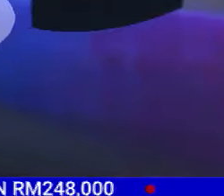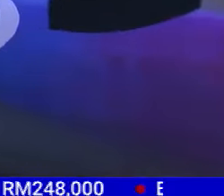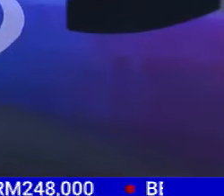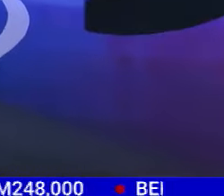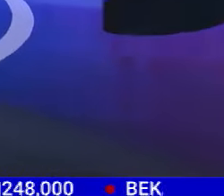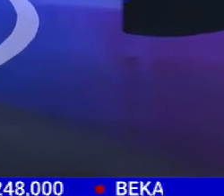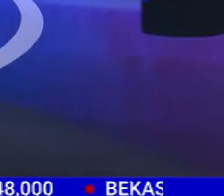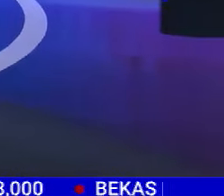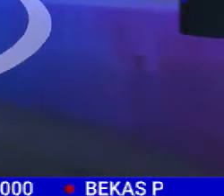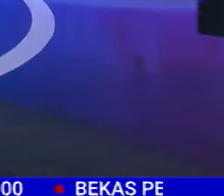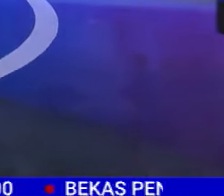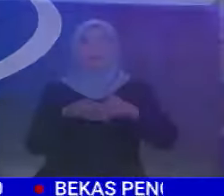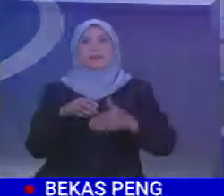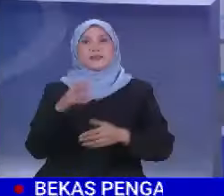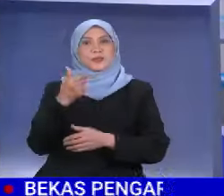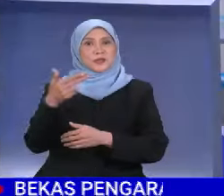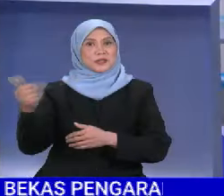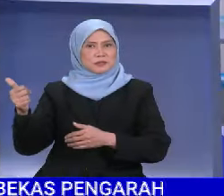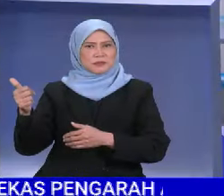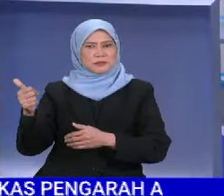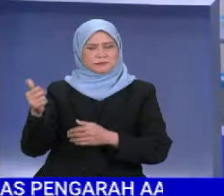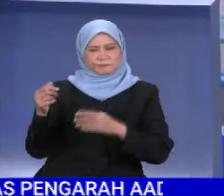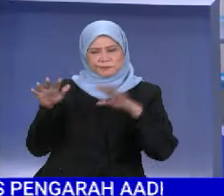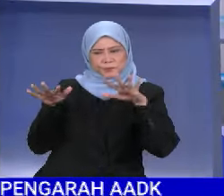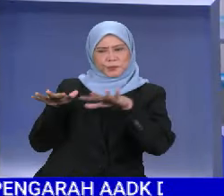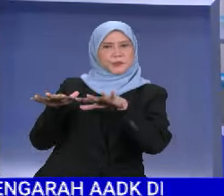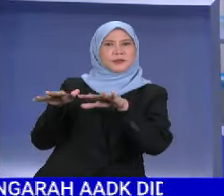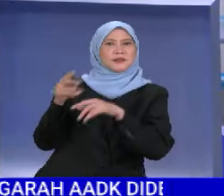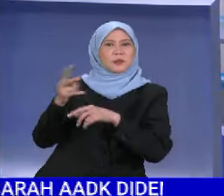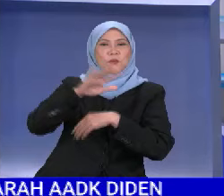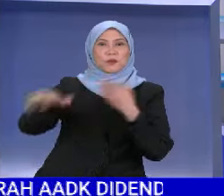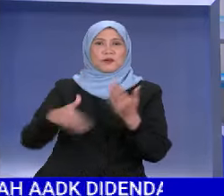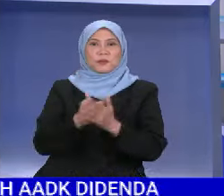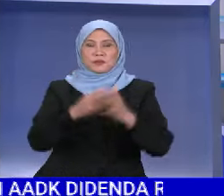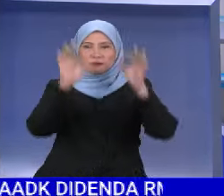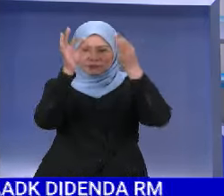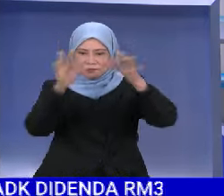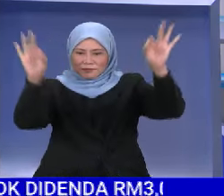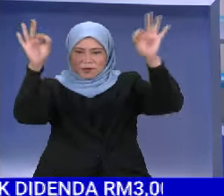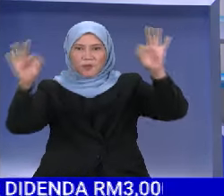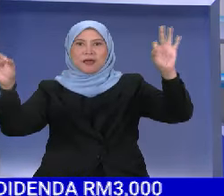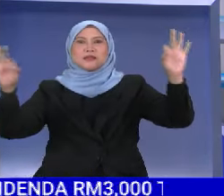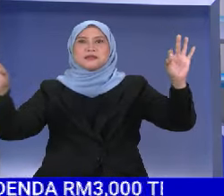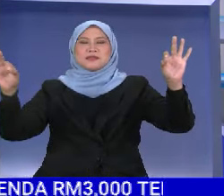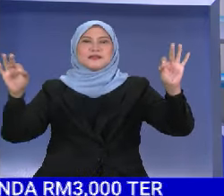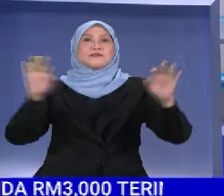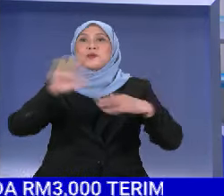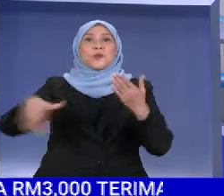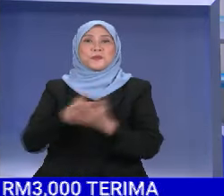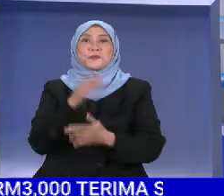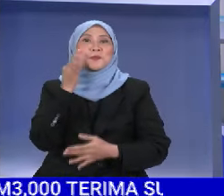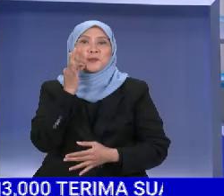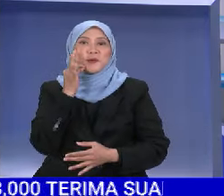Sebuah majlis perkahwinan di Surabaya, Indonesia mendapat perhatian kerana keseluruhan dekorasinya adalah buah-buahan